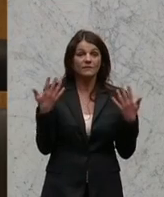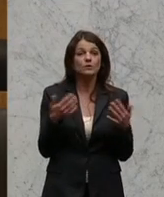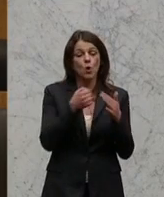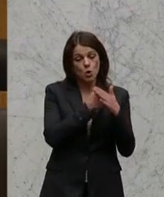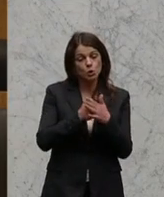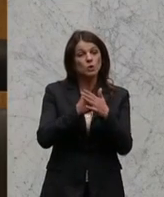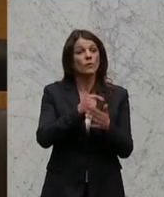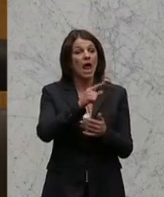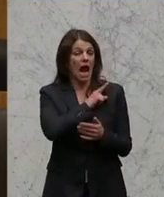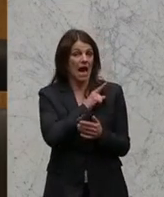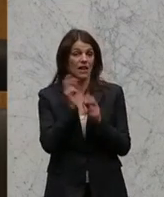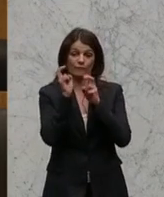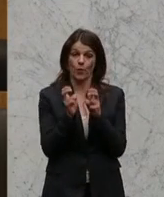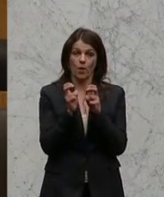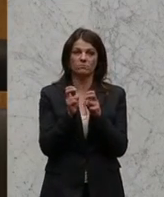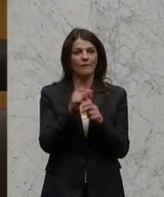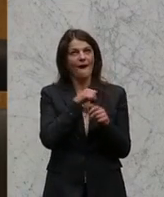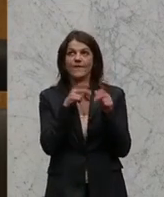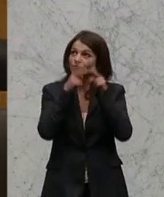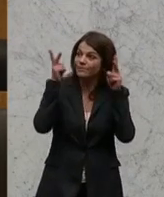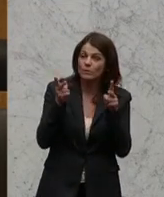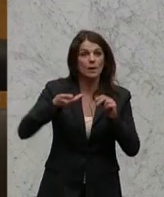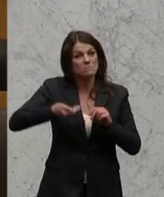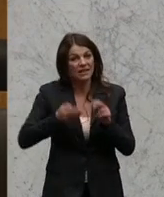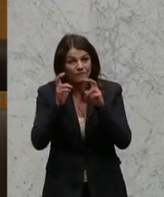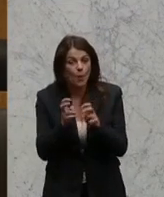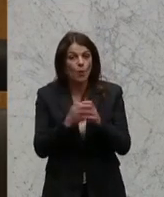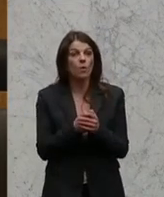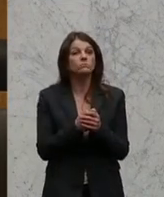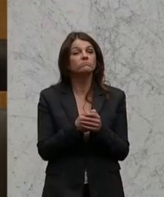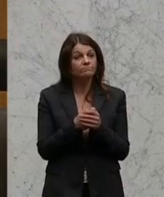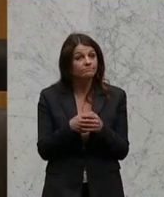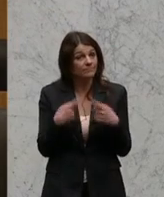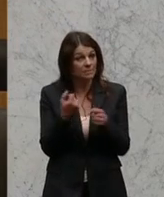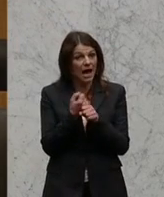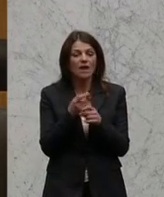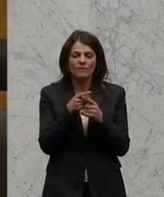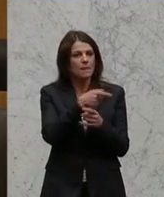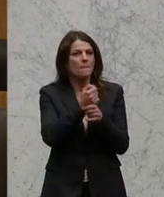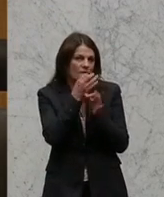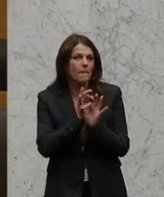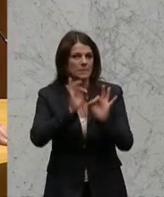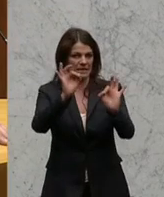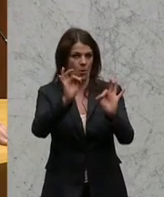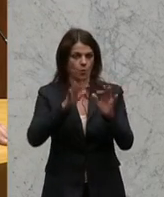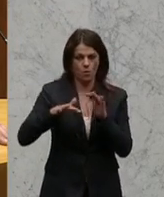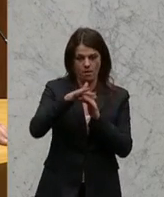der eigenen Wohnung, des Eigenheims, der Mietwohnung dann kommt, wenn hier Verbesserungen durchgeführt